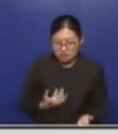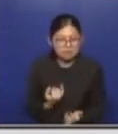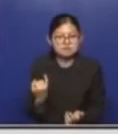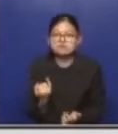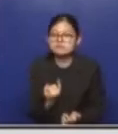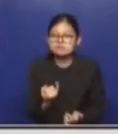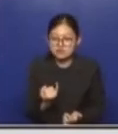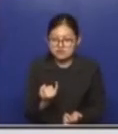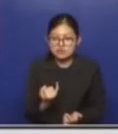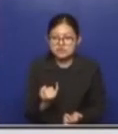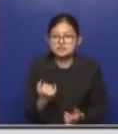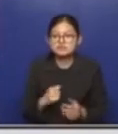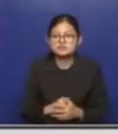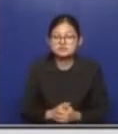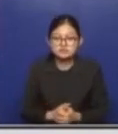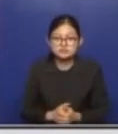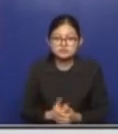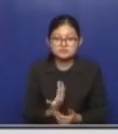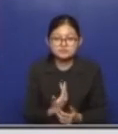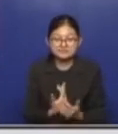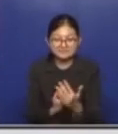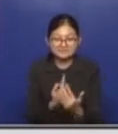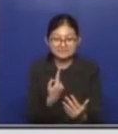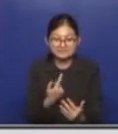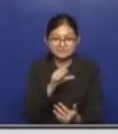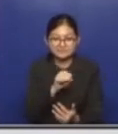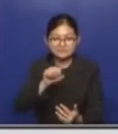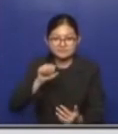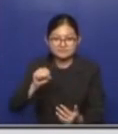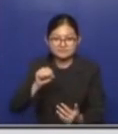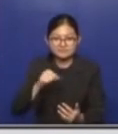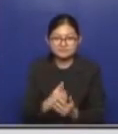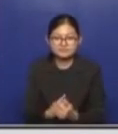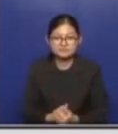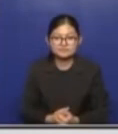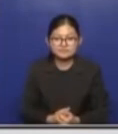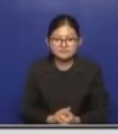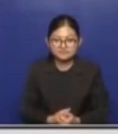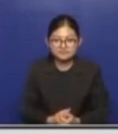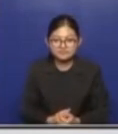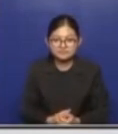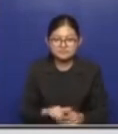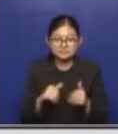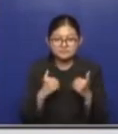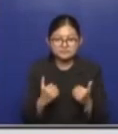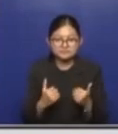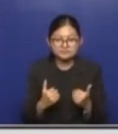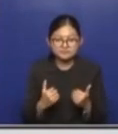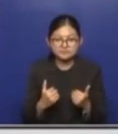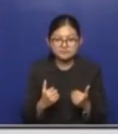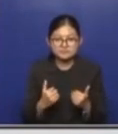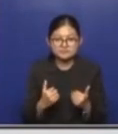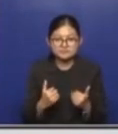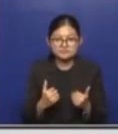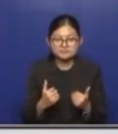ครับท่านประธานผมในฐานะผู้แทนราษฎรจากกลุ่มชาติพันธุ์นะครับวันนี้ผมขอม